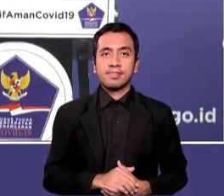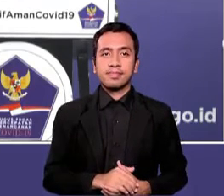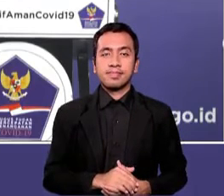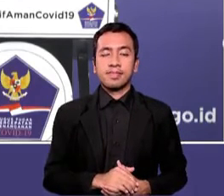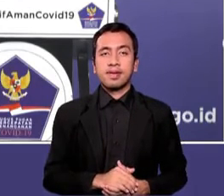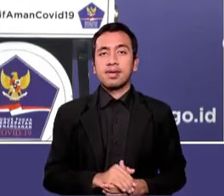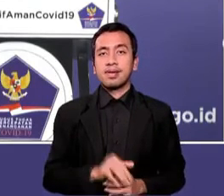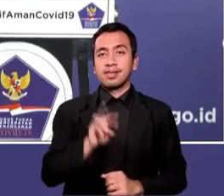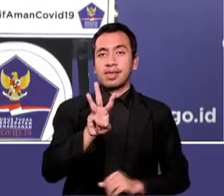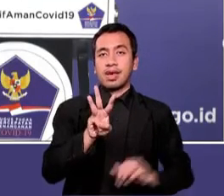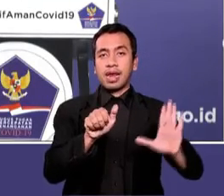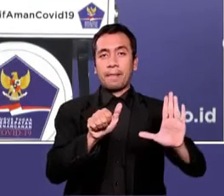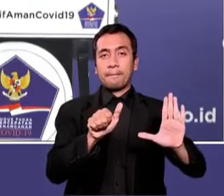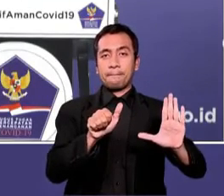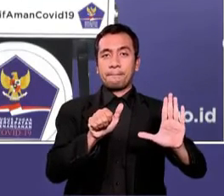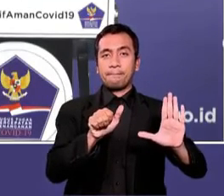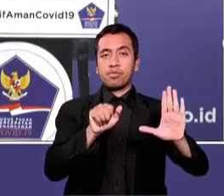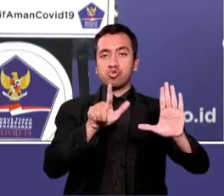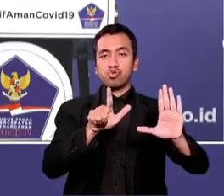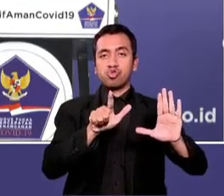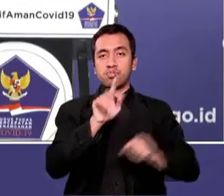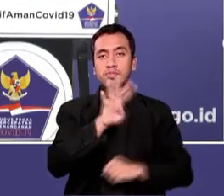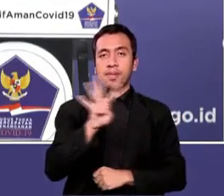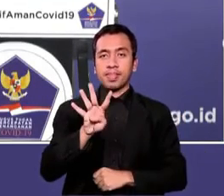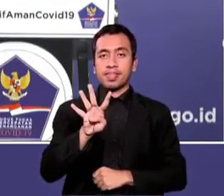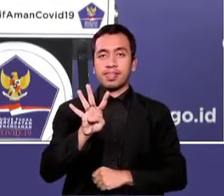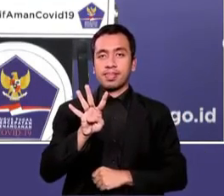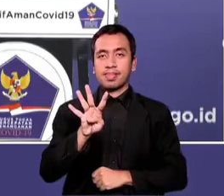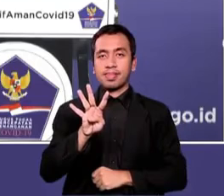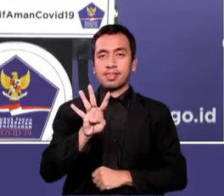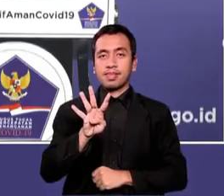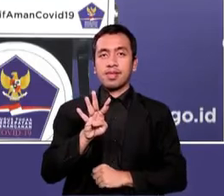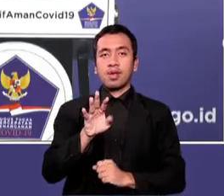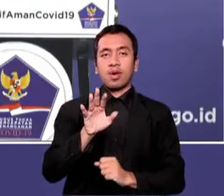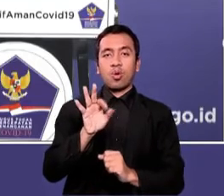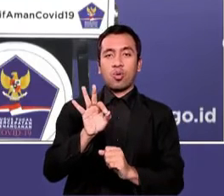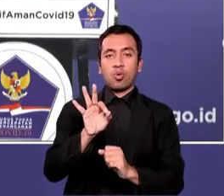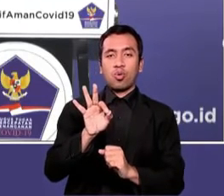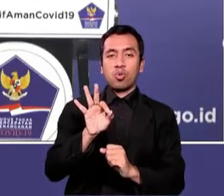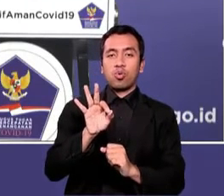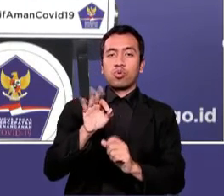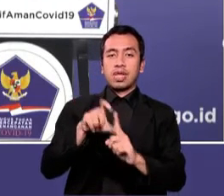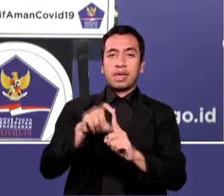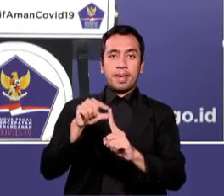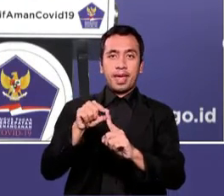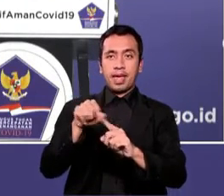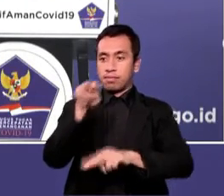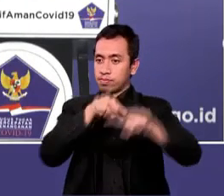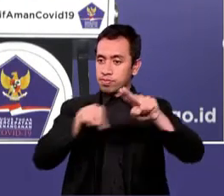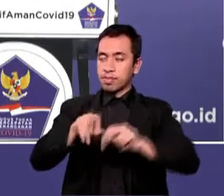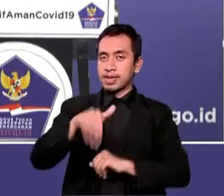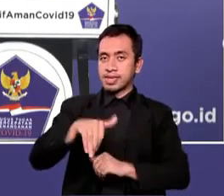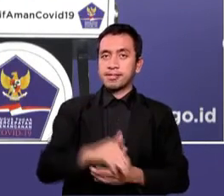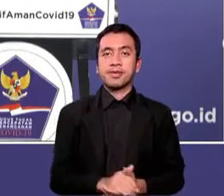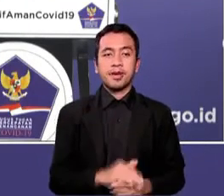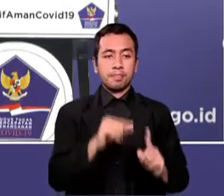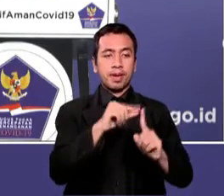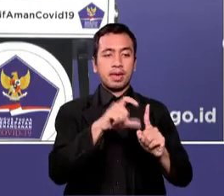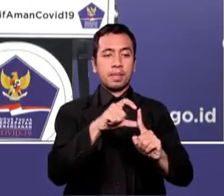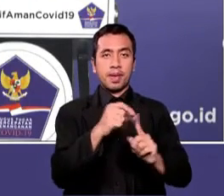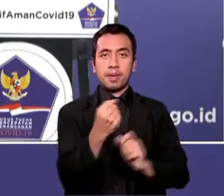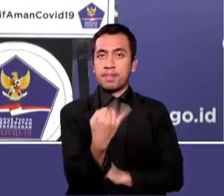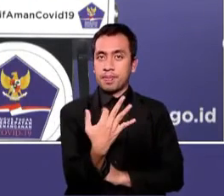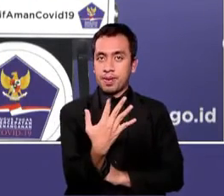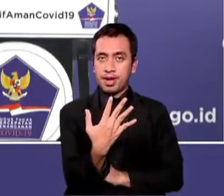kemudian ada 36709 puluh empat kasus UTP yang masih kita pantau sementara kasus